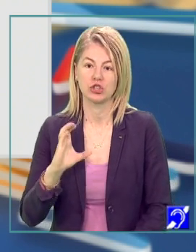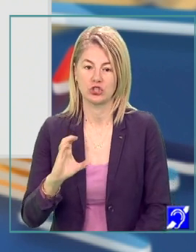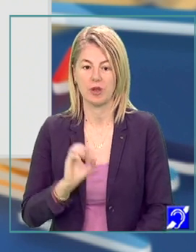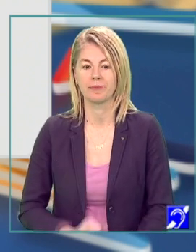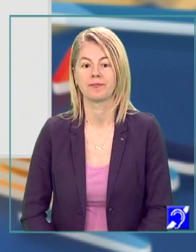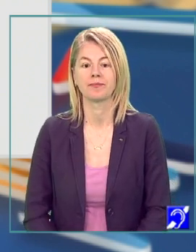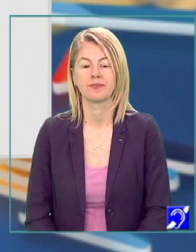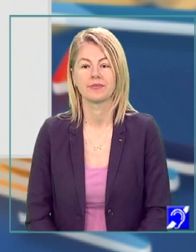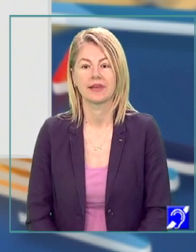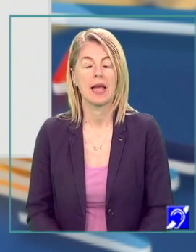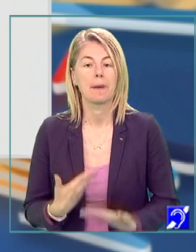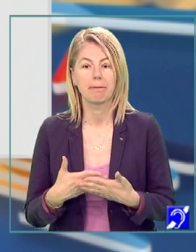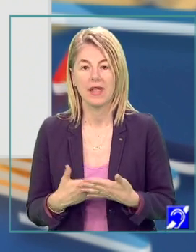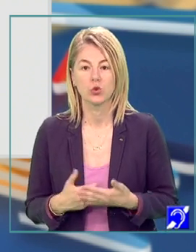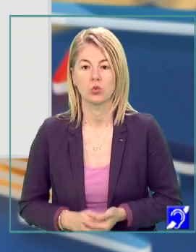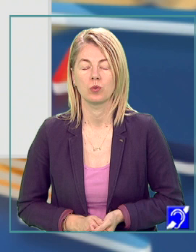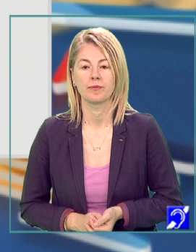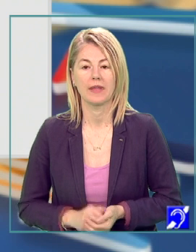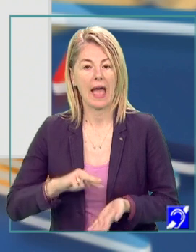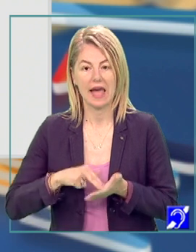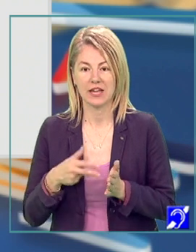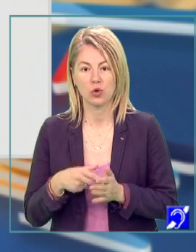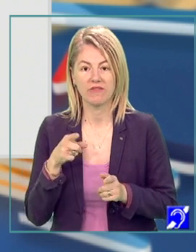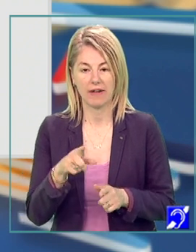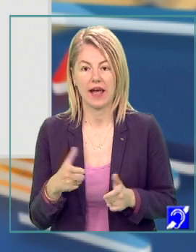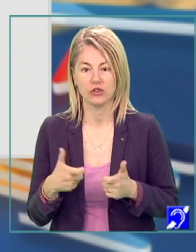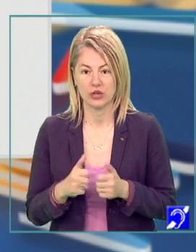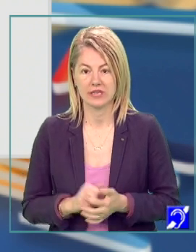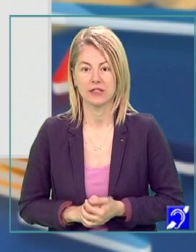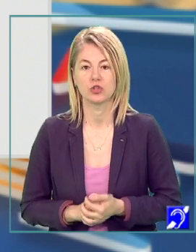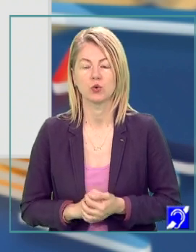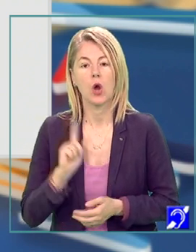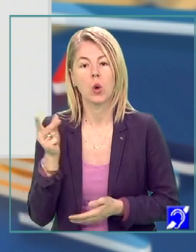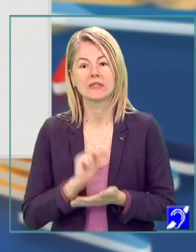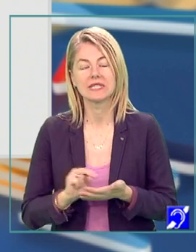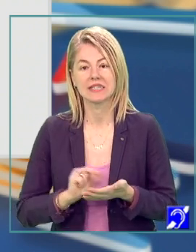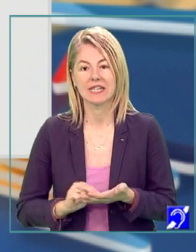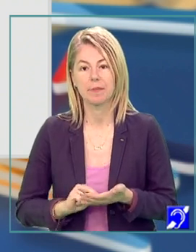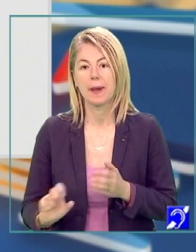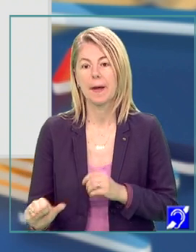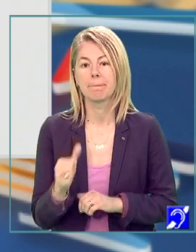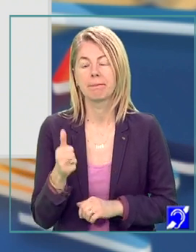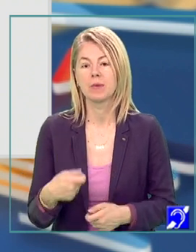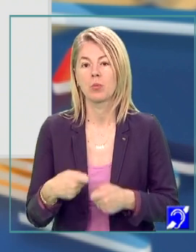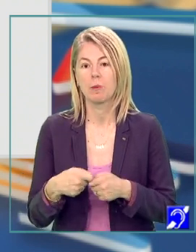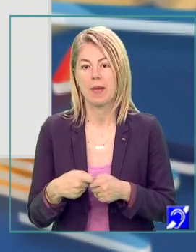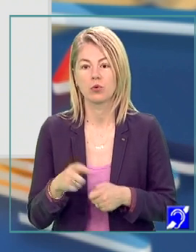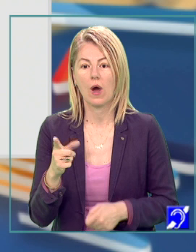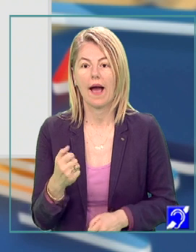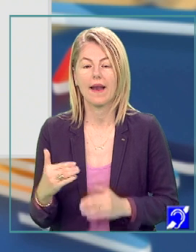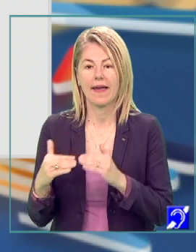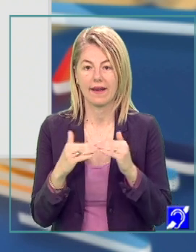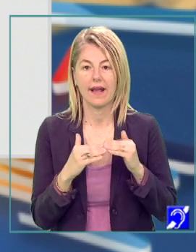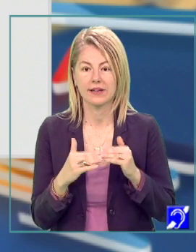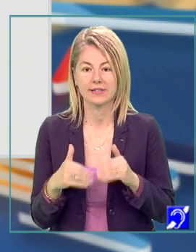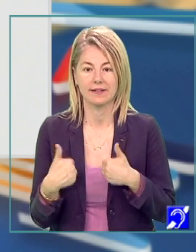C. Pentru a rezolva acest exercițiu, o să scriem primul membru al